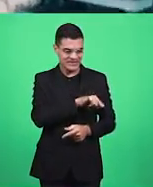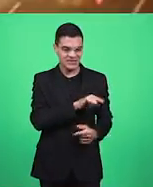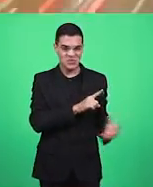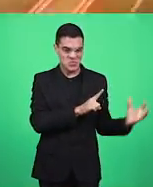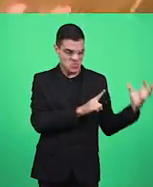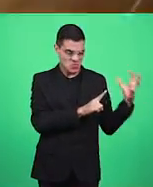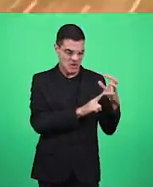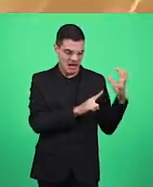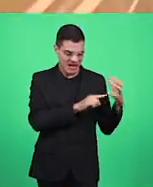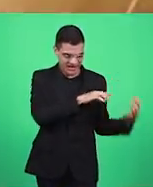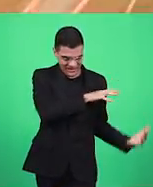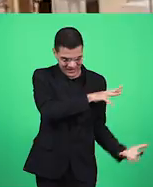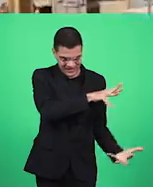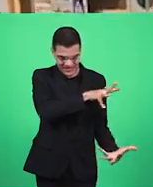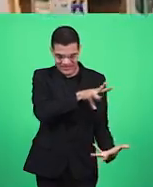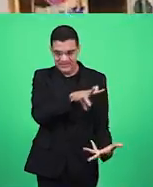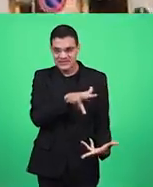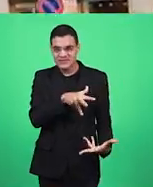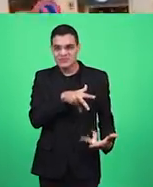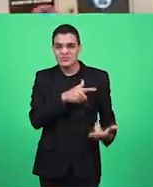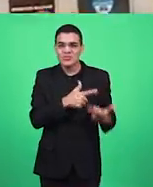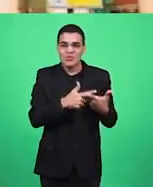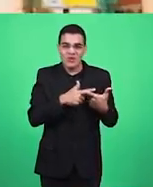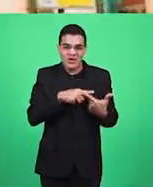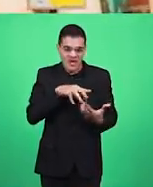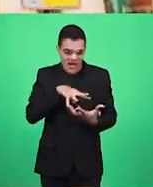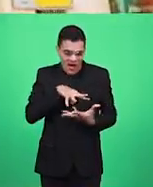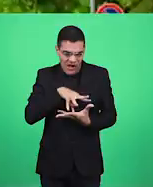Мир мне не подходит больше.